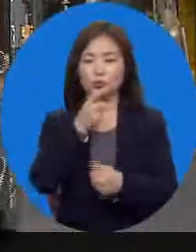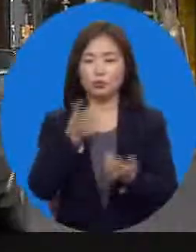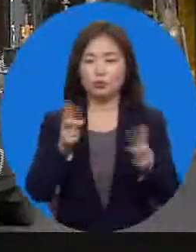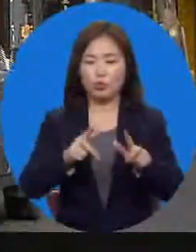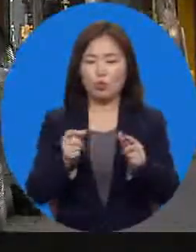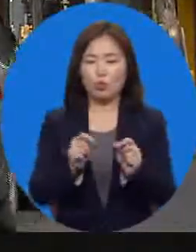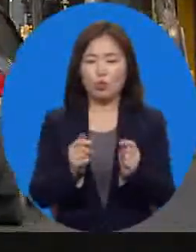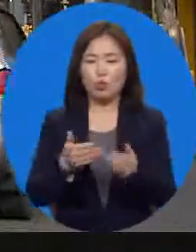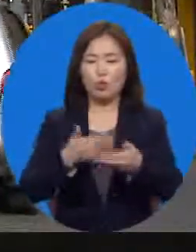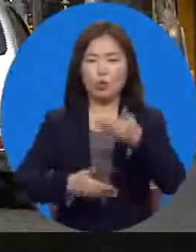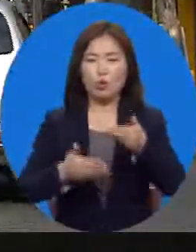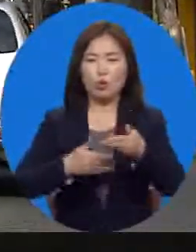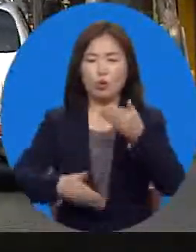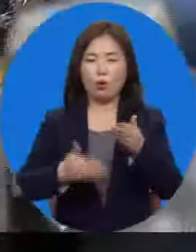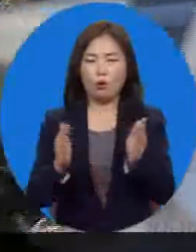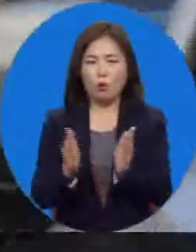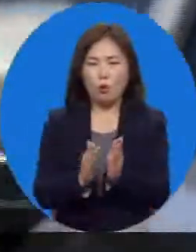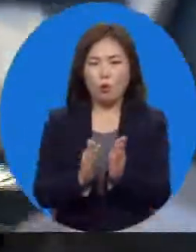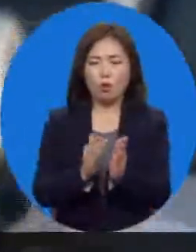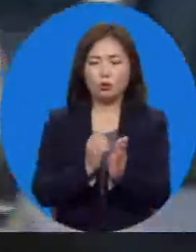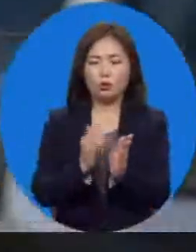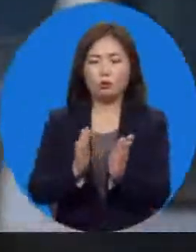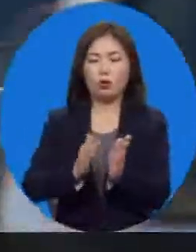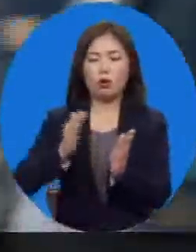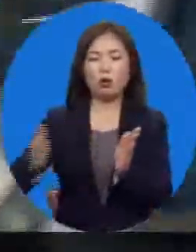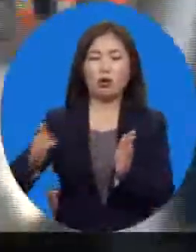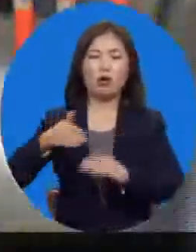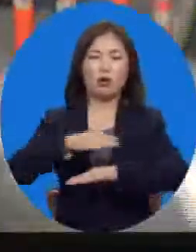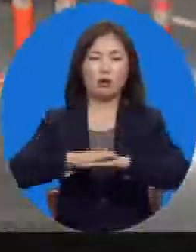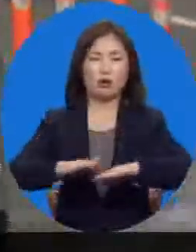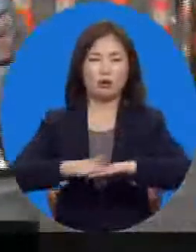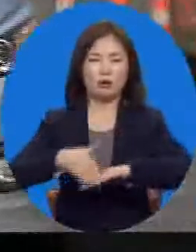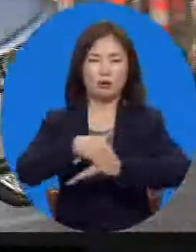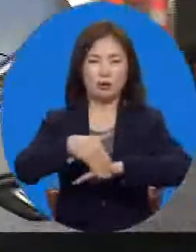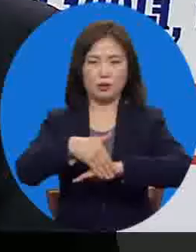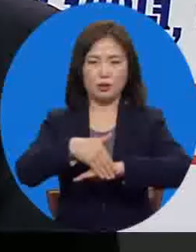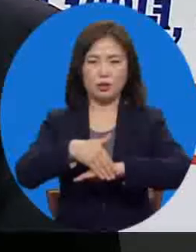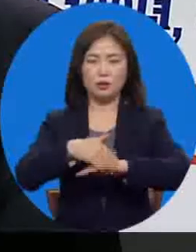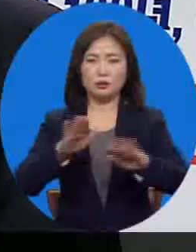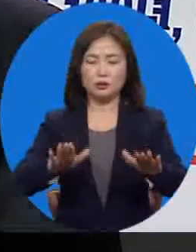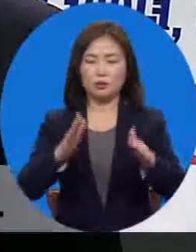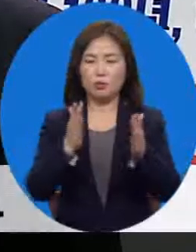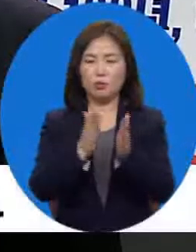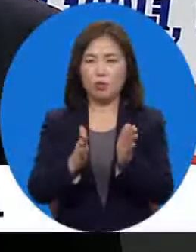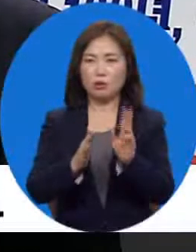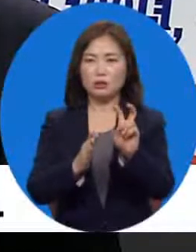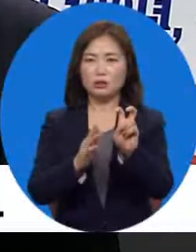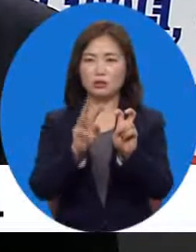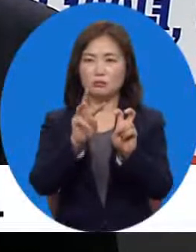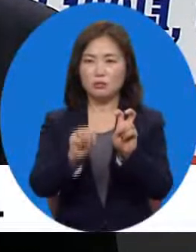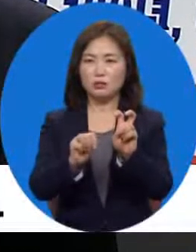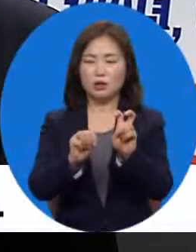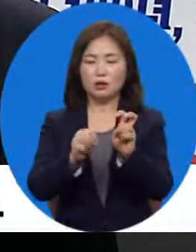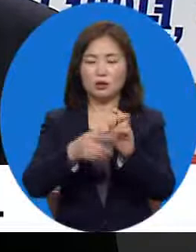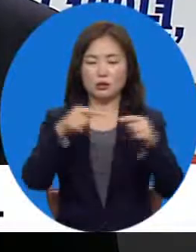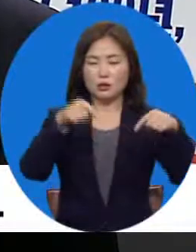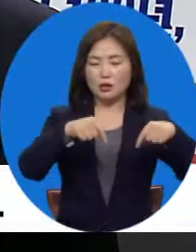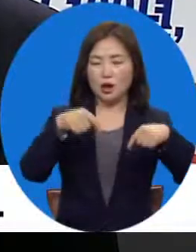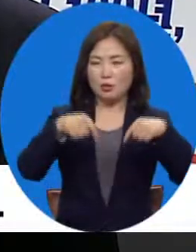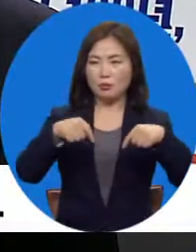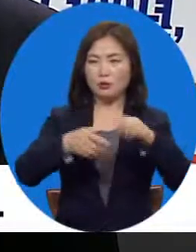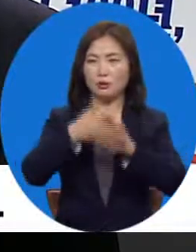주변의 교통이 혼잡한 것은 도로 폭을 넓혀 해결합니다. 지금 폭이 20m인데 앞으로 이제 시가 협의해서 아직